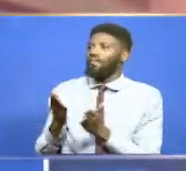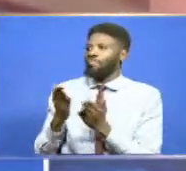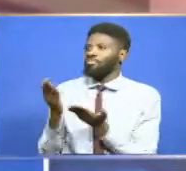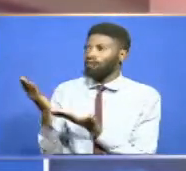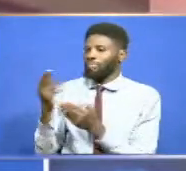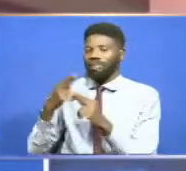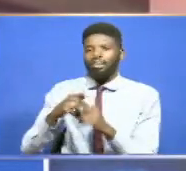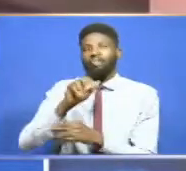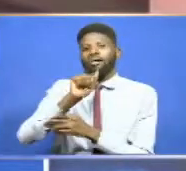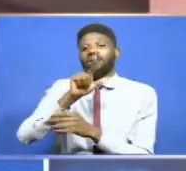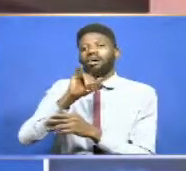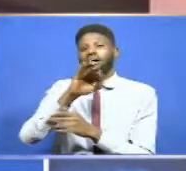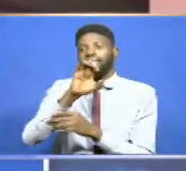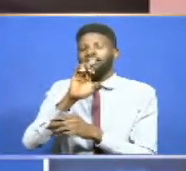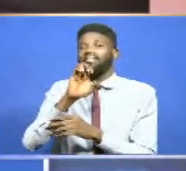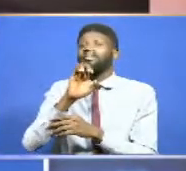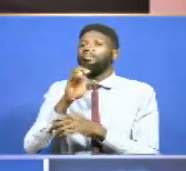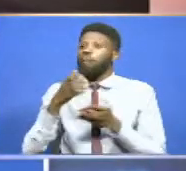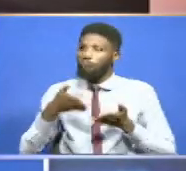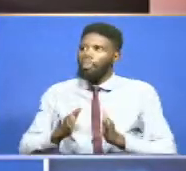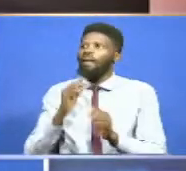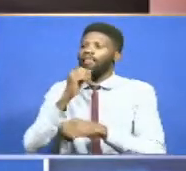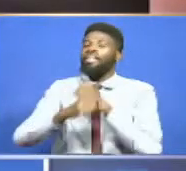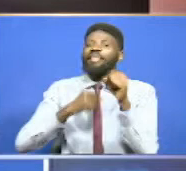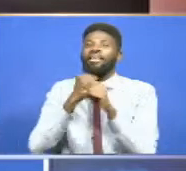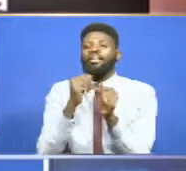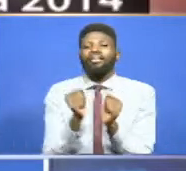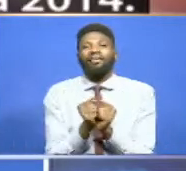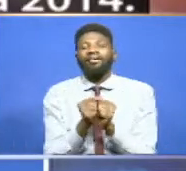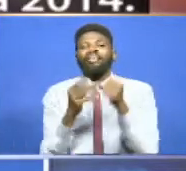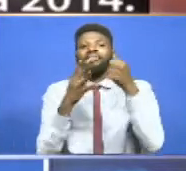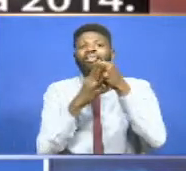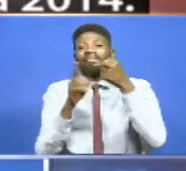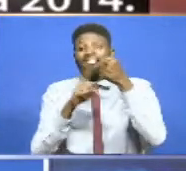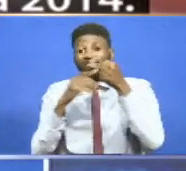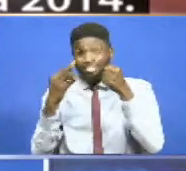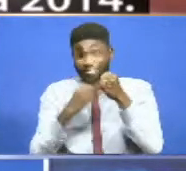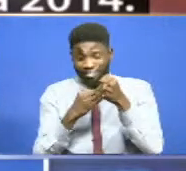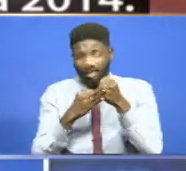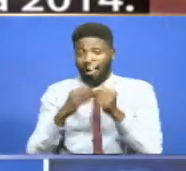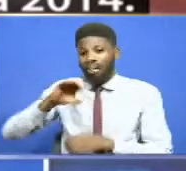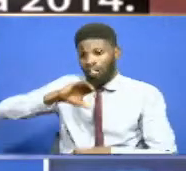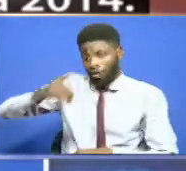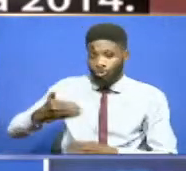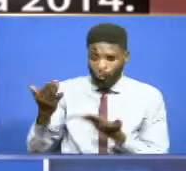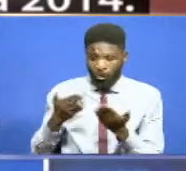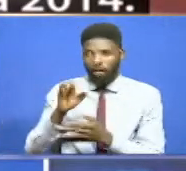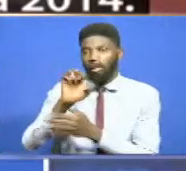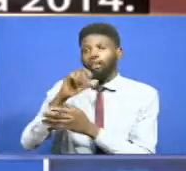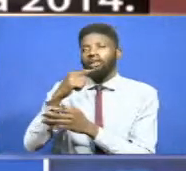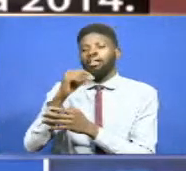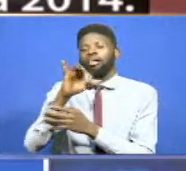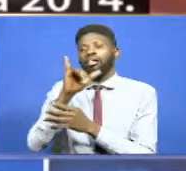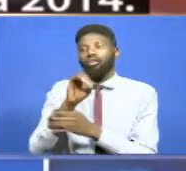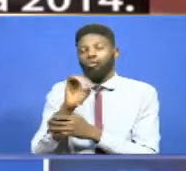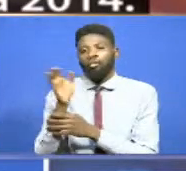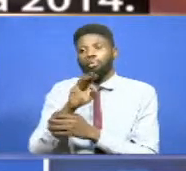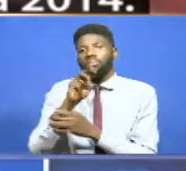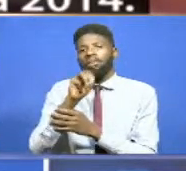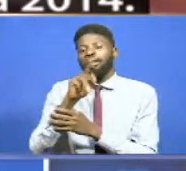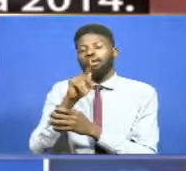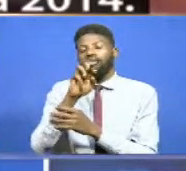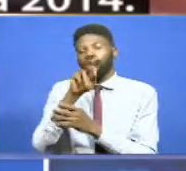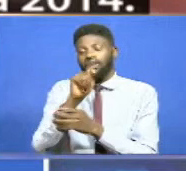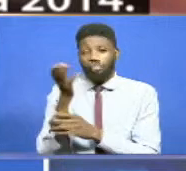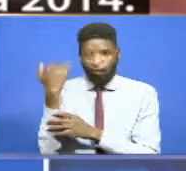ambaye alizaliwa mwaka 1968 katika kaunti ya Elgeyo Marakwet. Yano alihudumu kama wakili wa kaunti ya